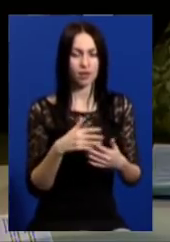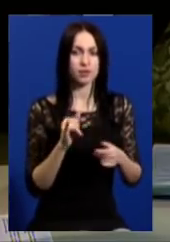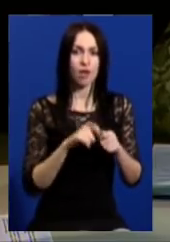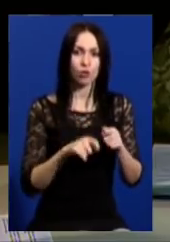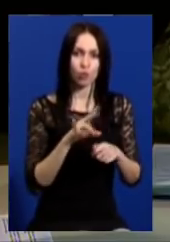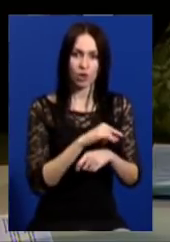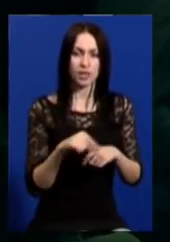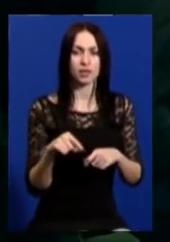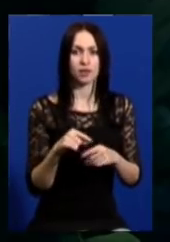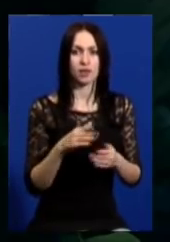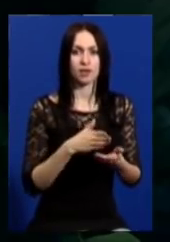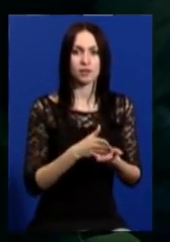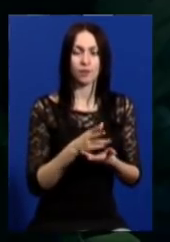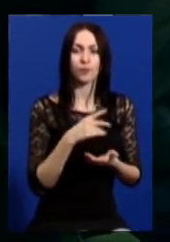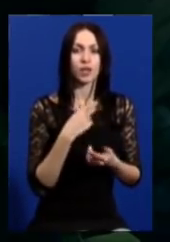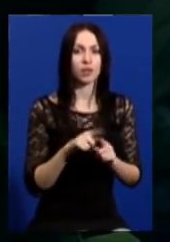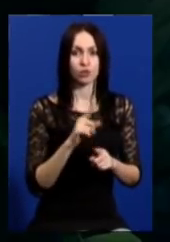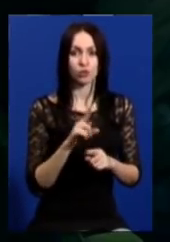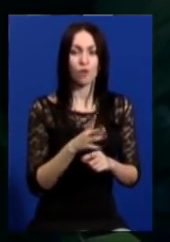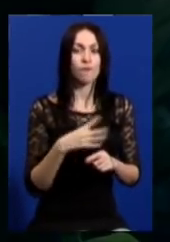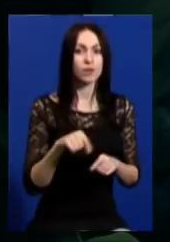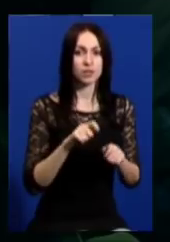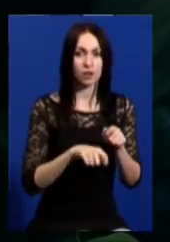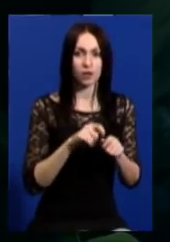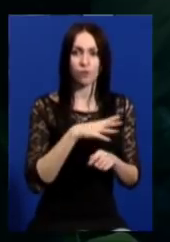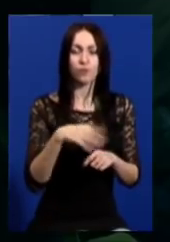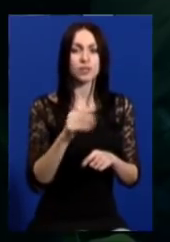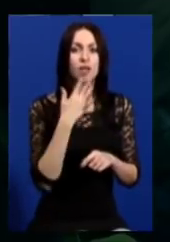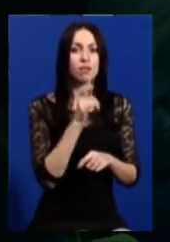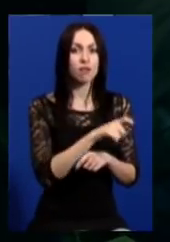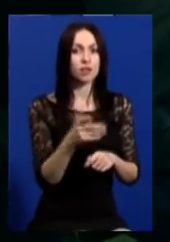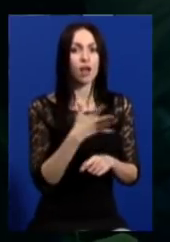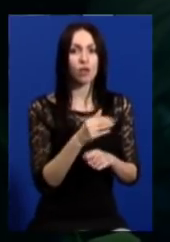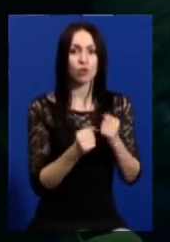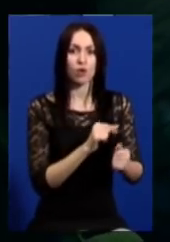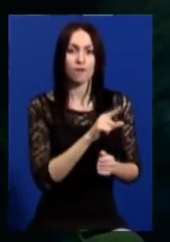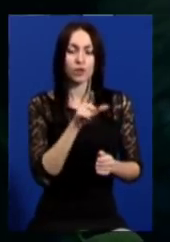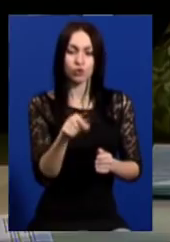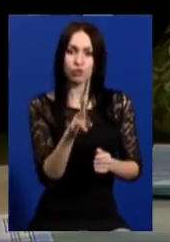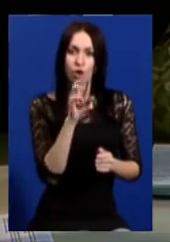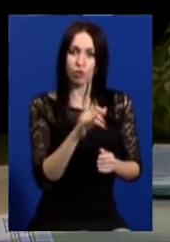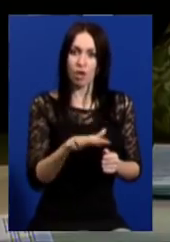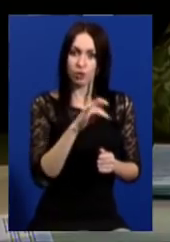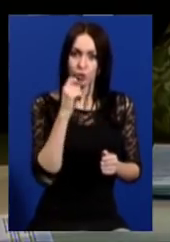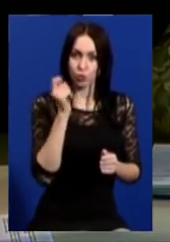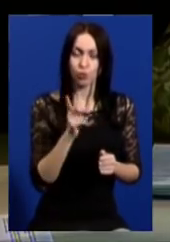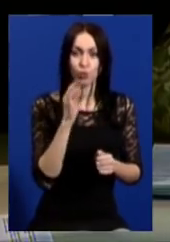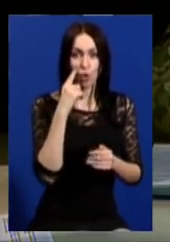спектр підлягає всіх іноземців, які в'їжджають на територію України, Але особливу увагу